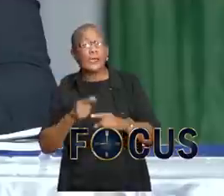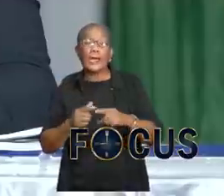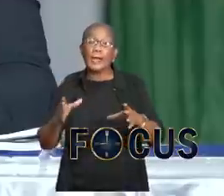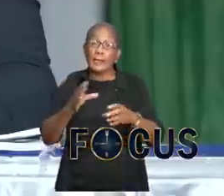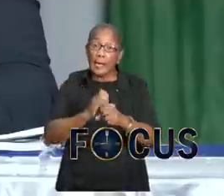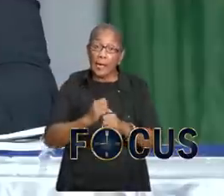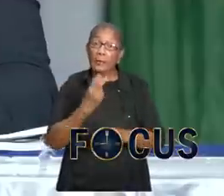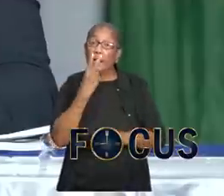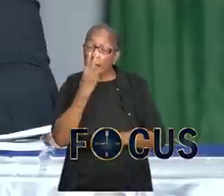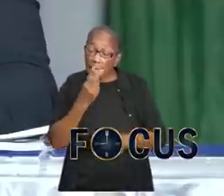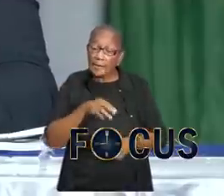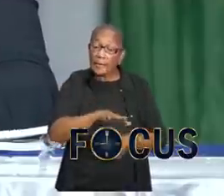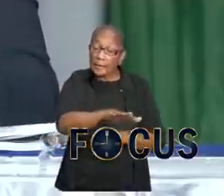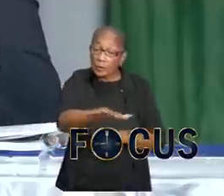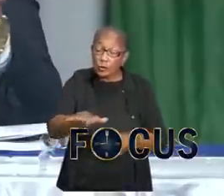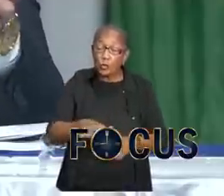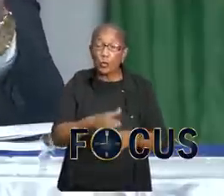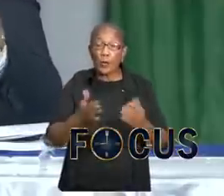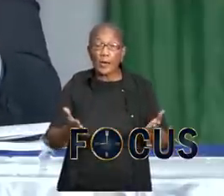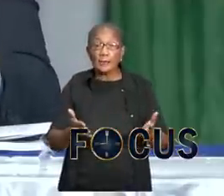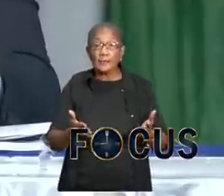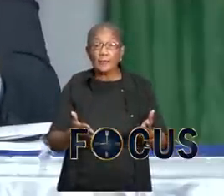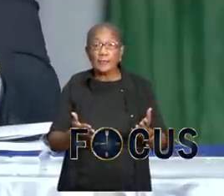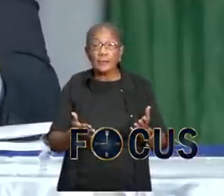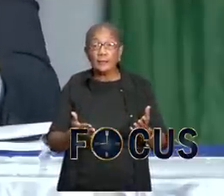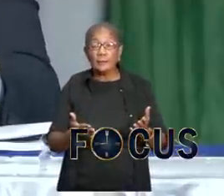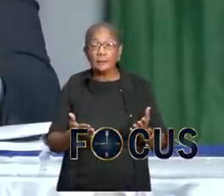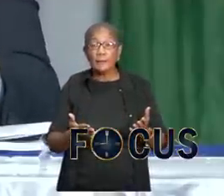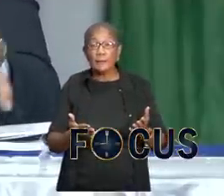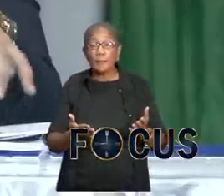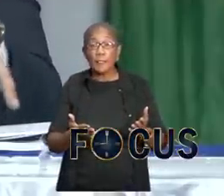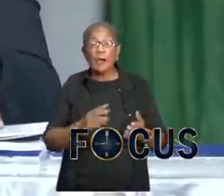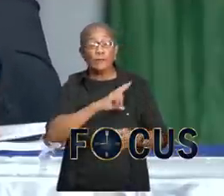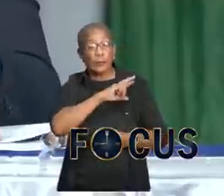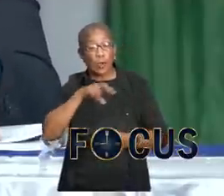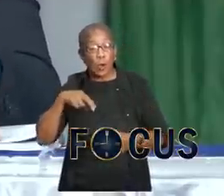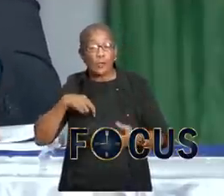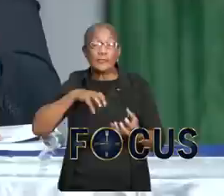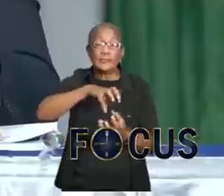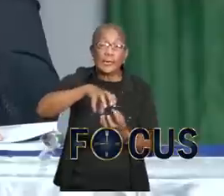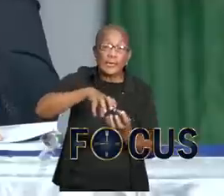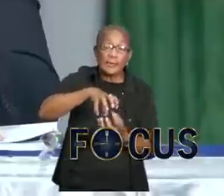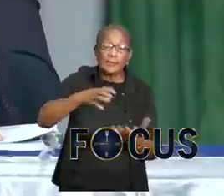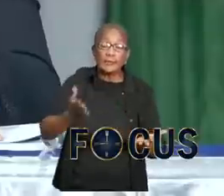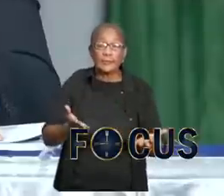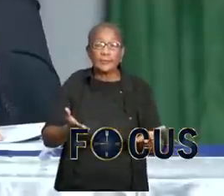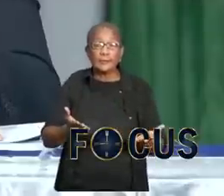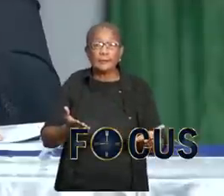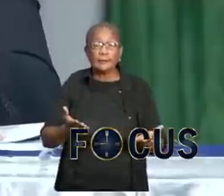de situatie zoals dat van onze crisis, onze